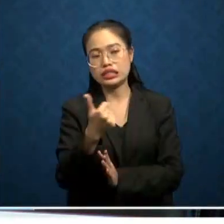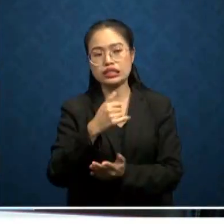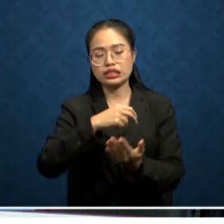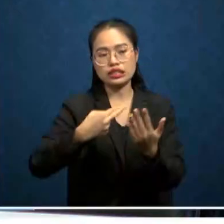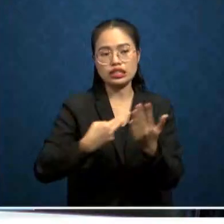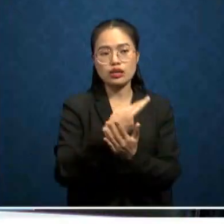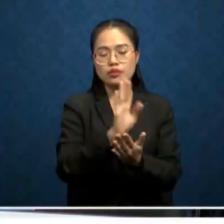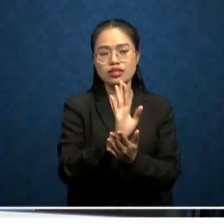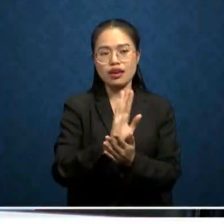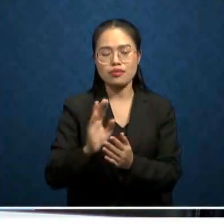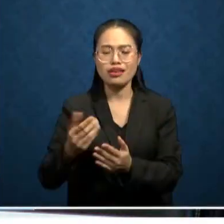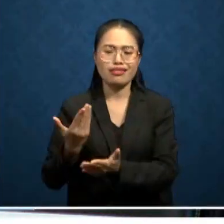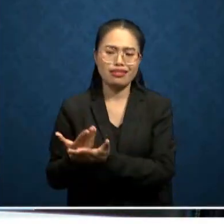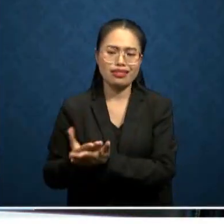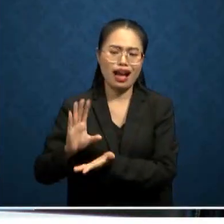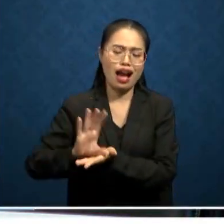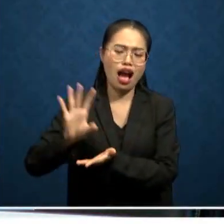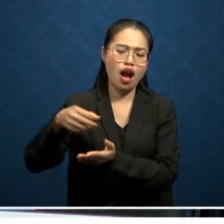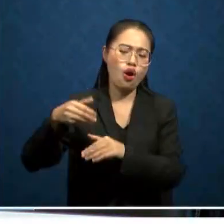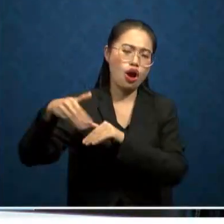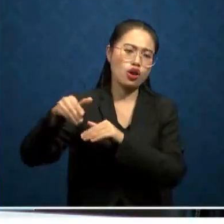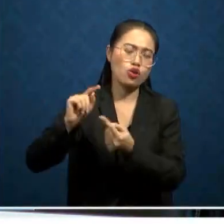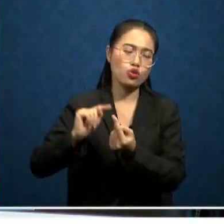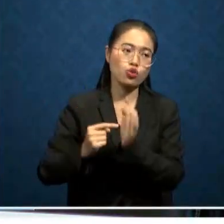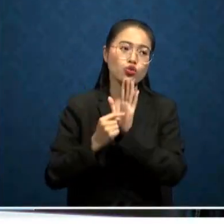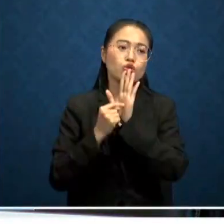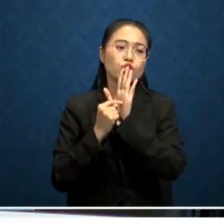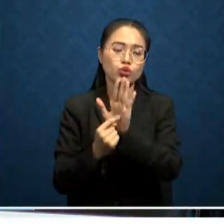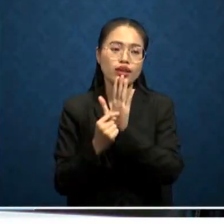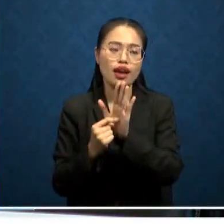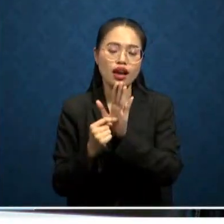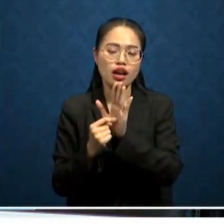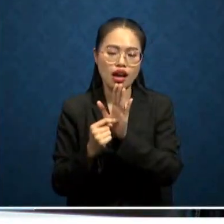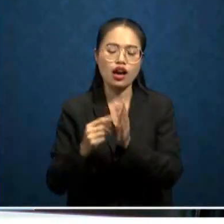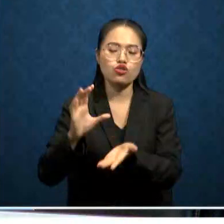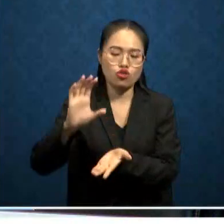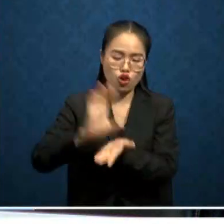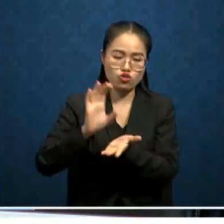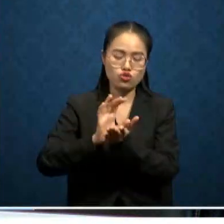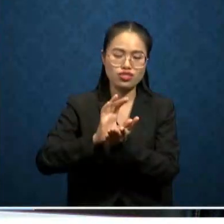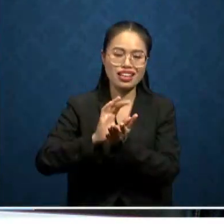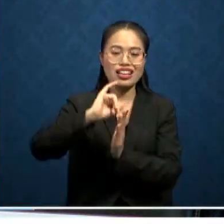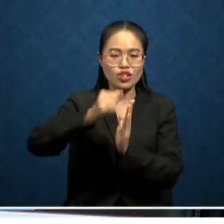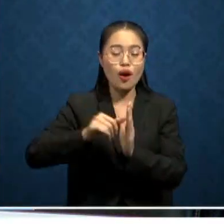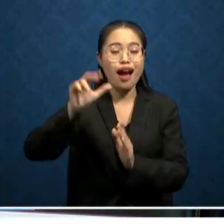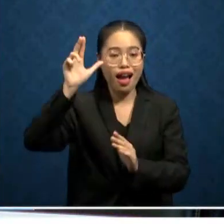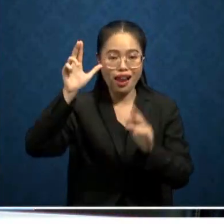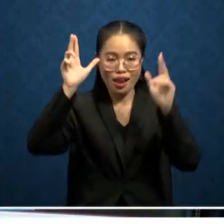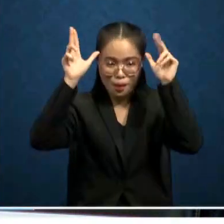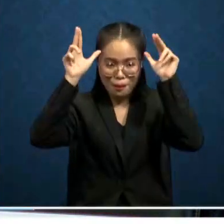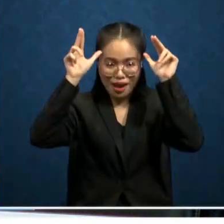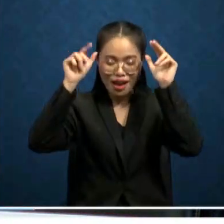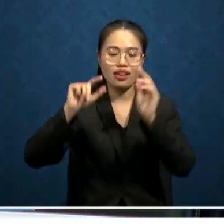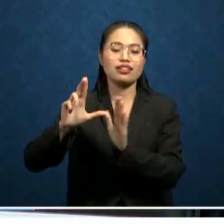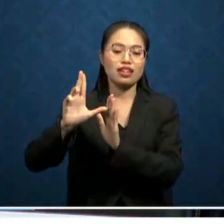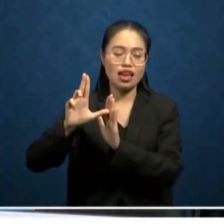การใช้เงินนอกพื้นที่ประกาศเหมือนกันนะครับอย่างเช่นกองทุนจังหวัดแม่ม้อเอ้ยจังหวัดลำปางกองทุนแม่เมาะนี่นะครับก็มีการทำประชาคมแล้วก็